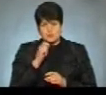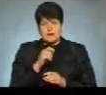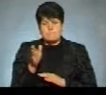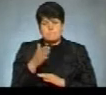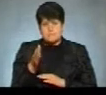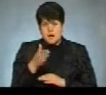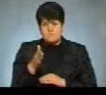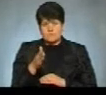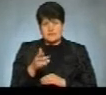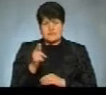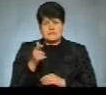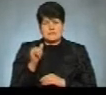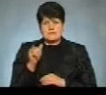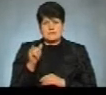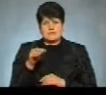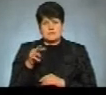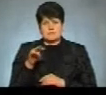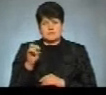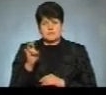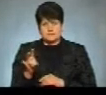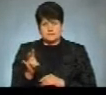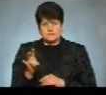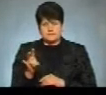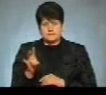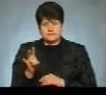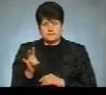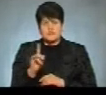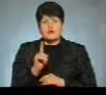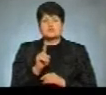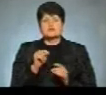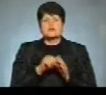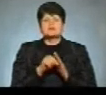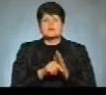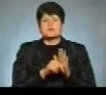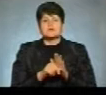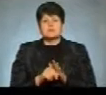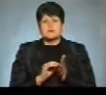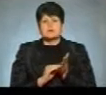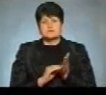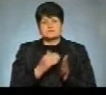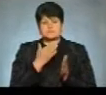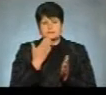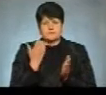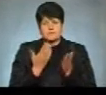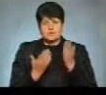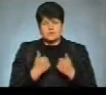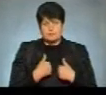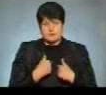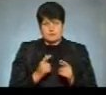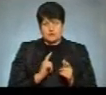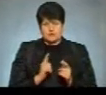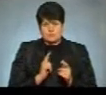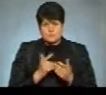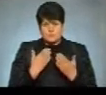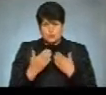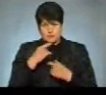прапор, гімн, герб. А що таке приниження, не прописується. Якщо ми між собою